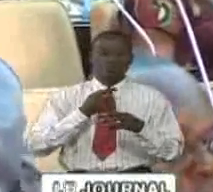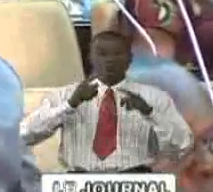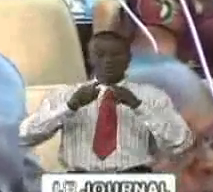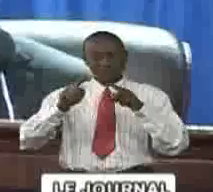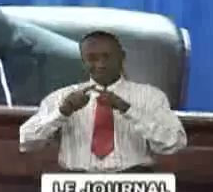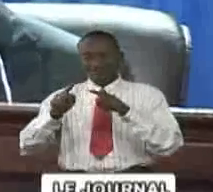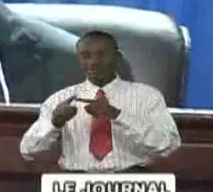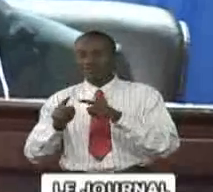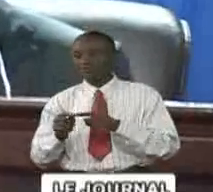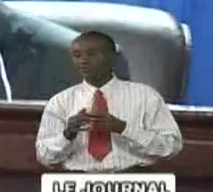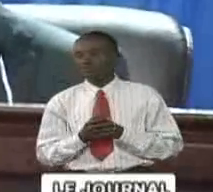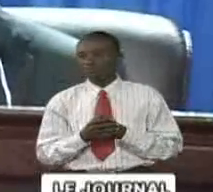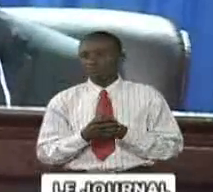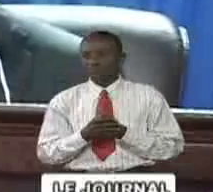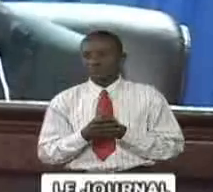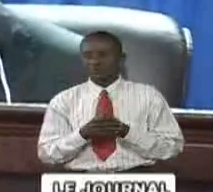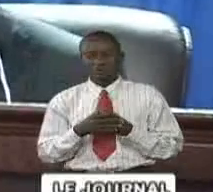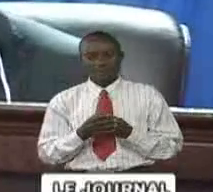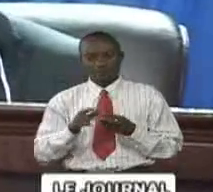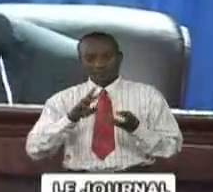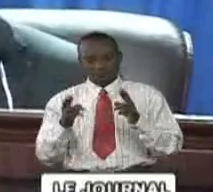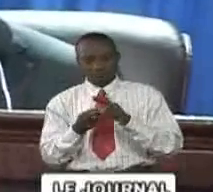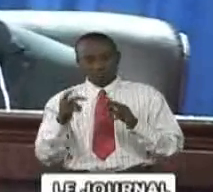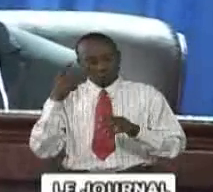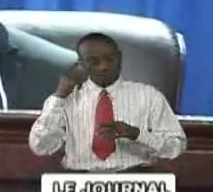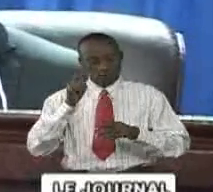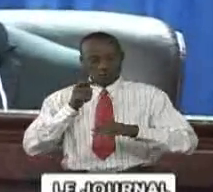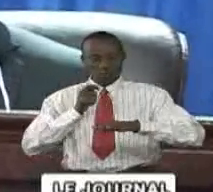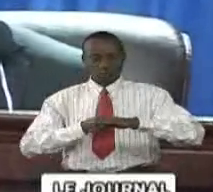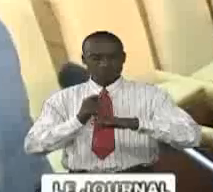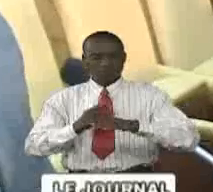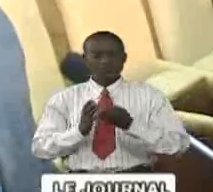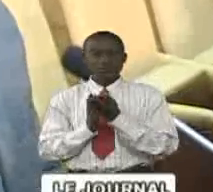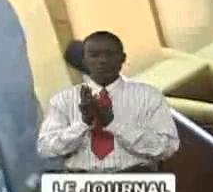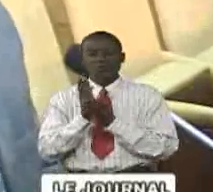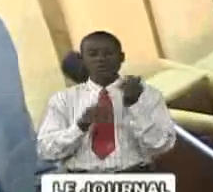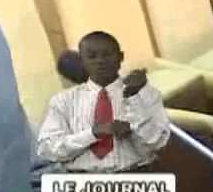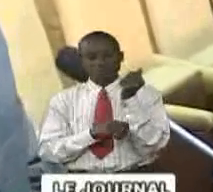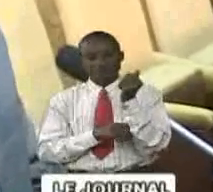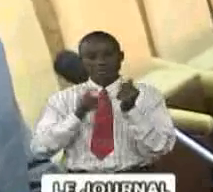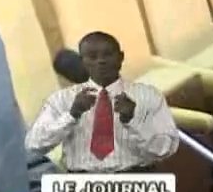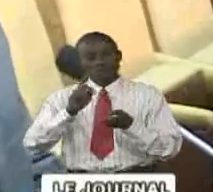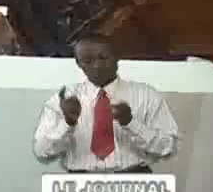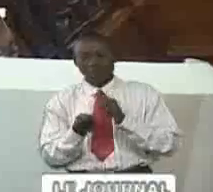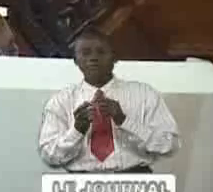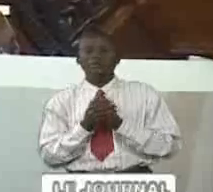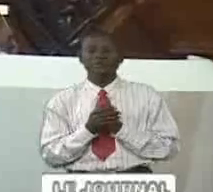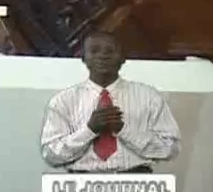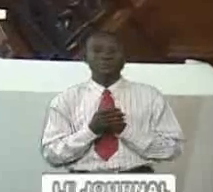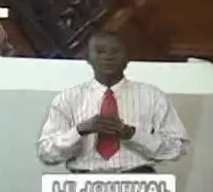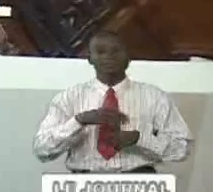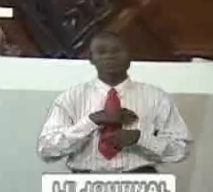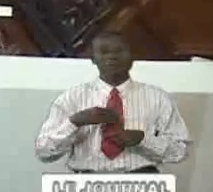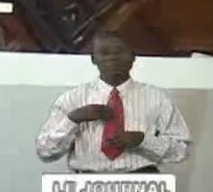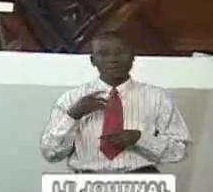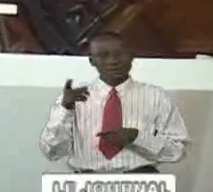détenus. Il s'agit d'un processus. La réforme de la justice et des droits humains exige un temps assez long pour sa manifestation, a indiqué Mme